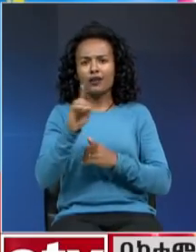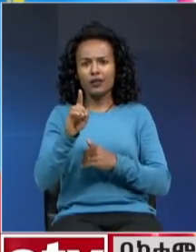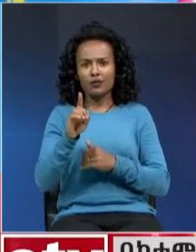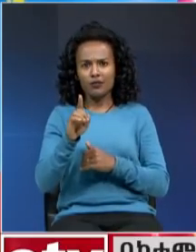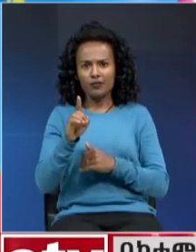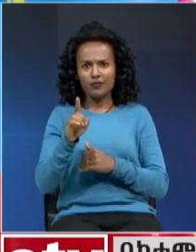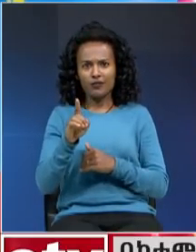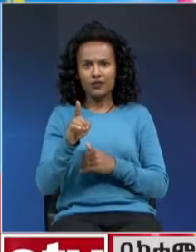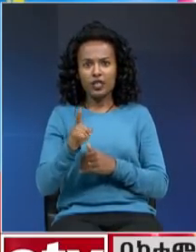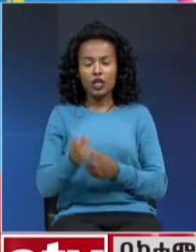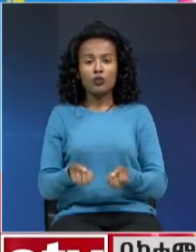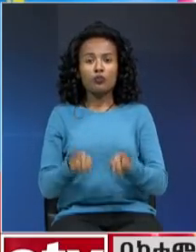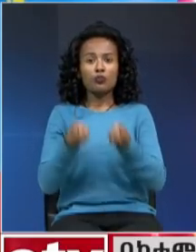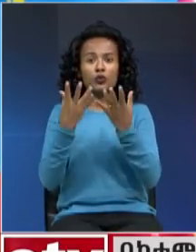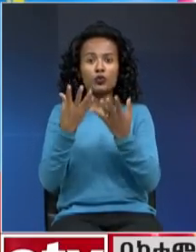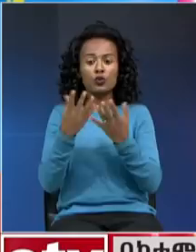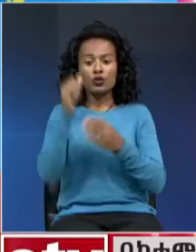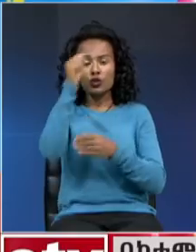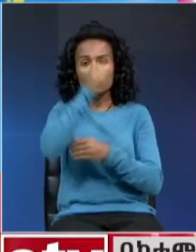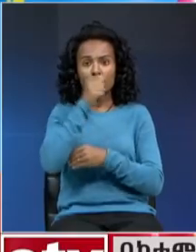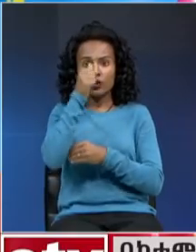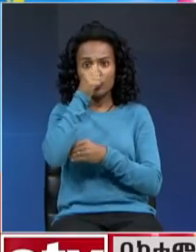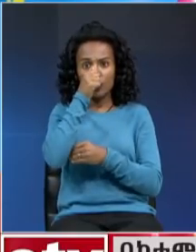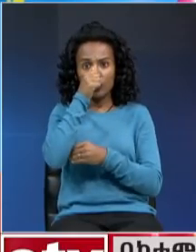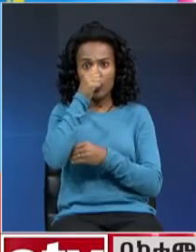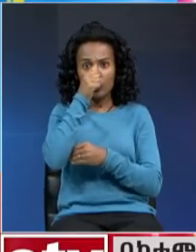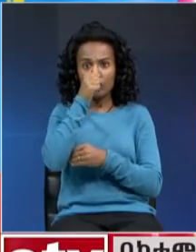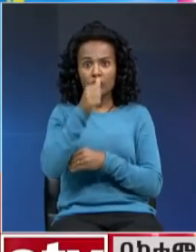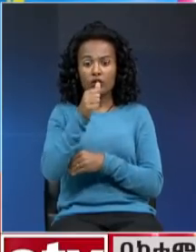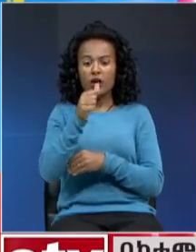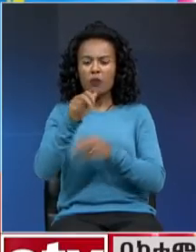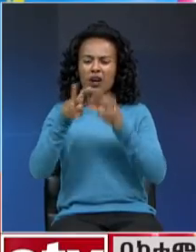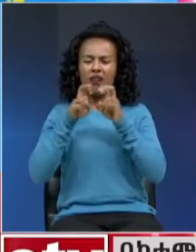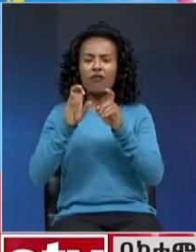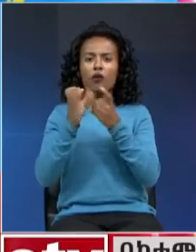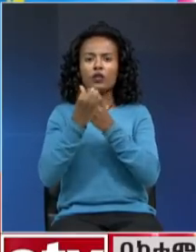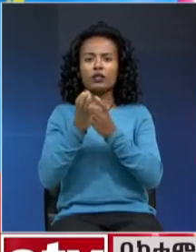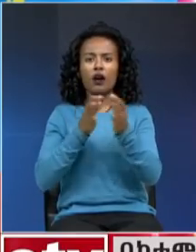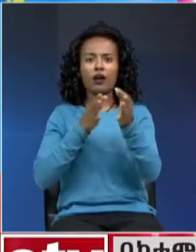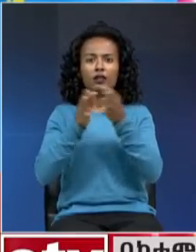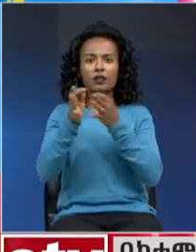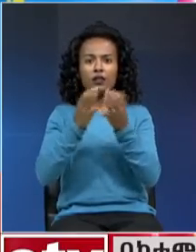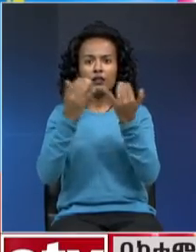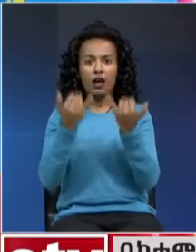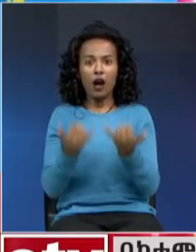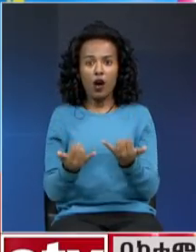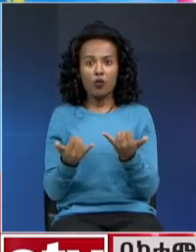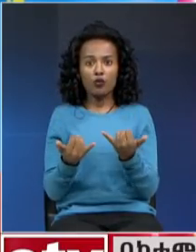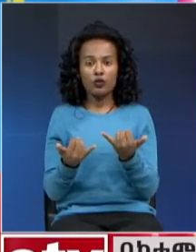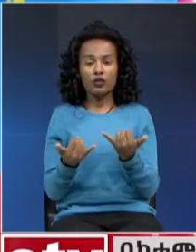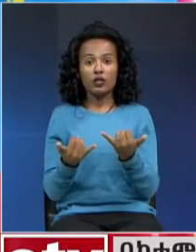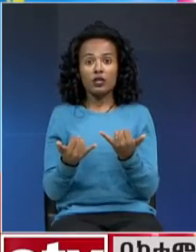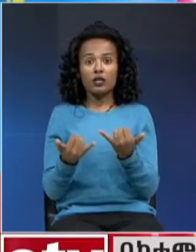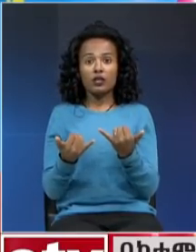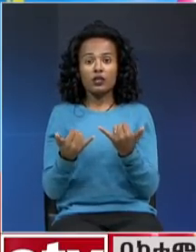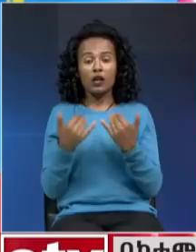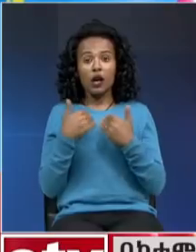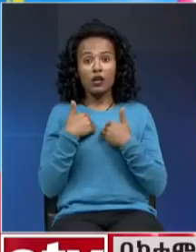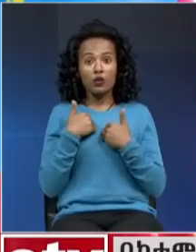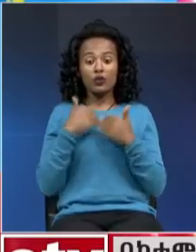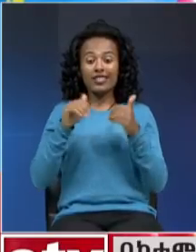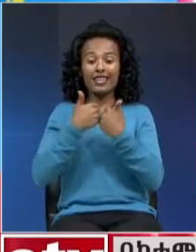አይደለም። ብዙዎች ኢትዮጵያ ውስጥ በከፋ ሁኔታ ከተገለጠ አሁን ባለው ዲሲፕሊን